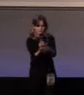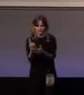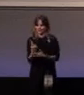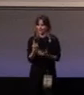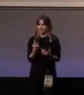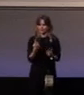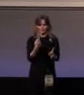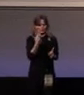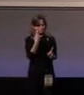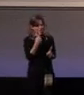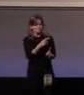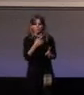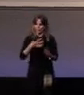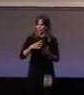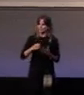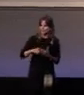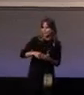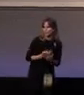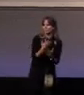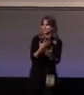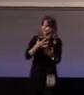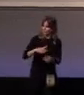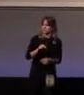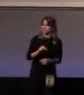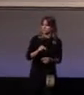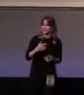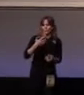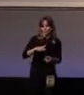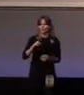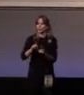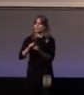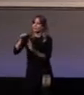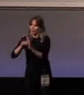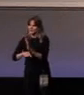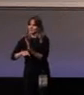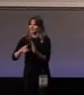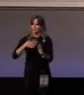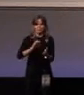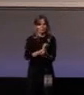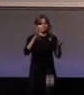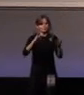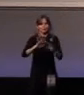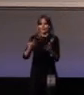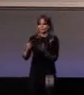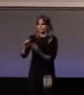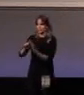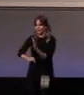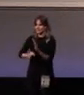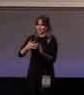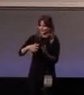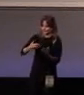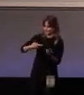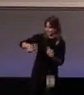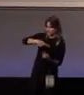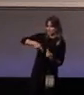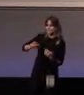is een pijn door hem oefent werd is sametime als ophef policy's en zo to combine movement actie wit